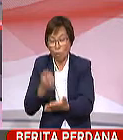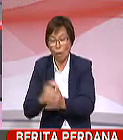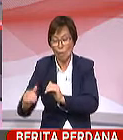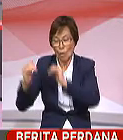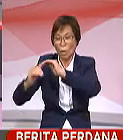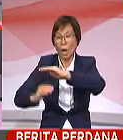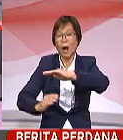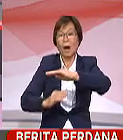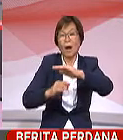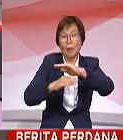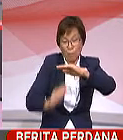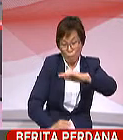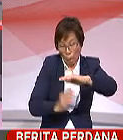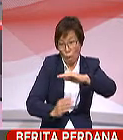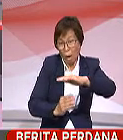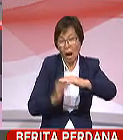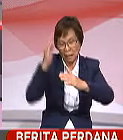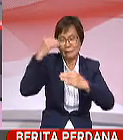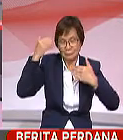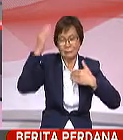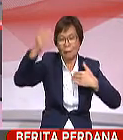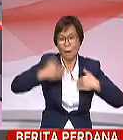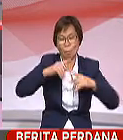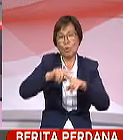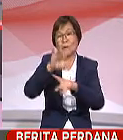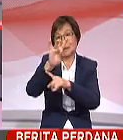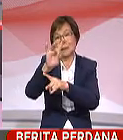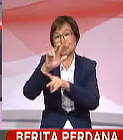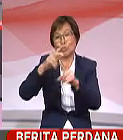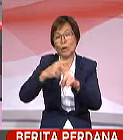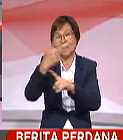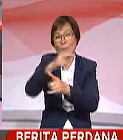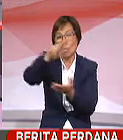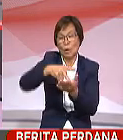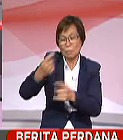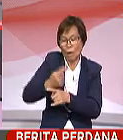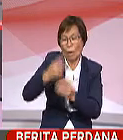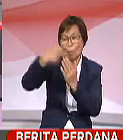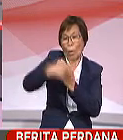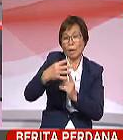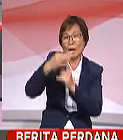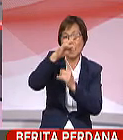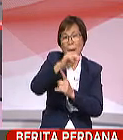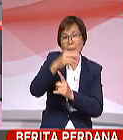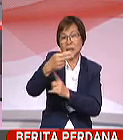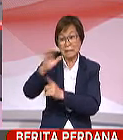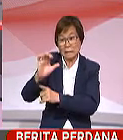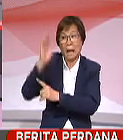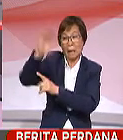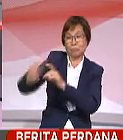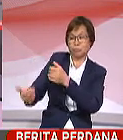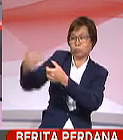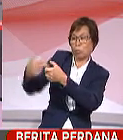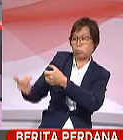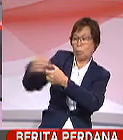peringkat akar umbi bakal diadakan pada Mac depan. Program yang dikenali sebagai Pusat Latihan Program Khas MHC itu akan